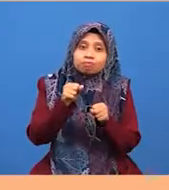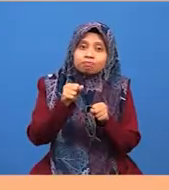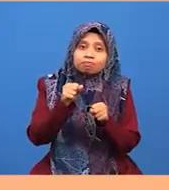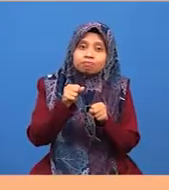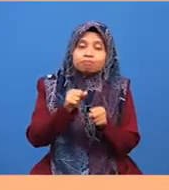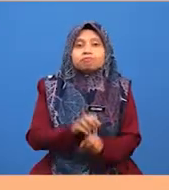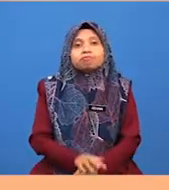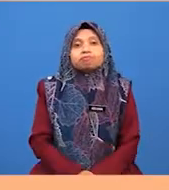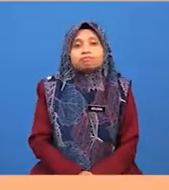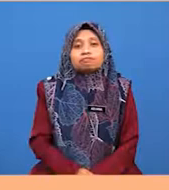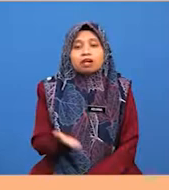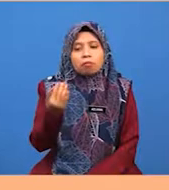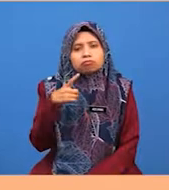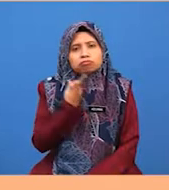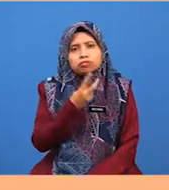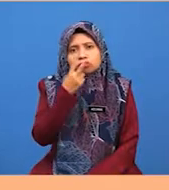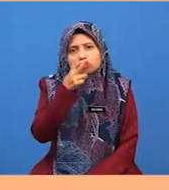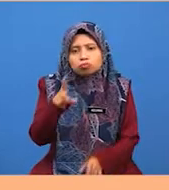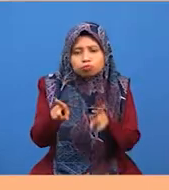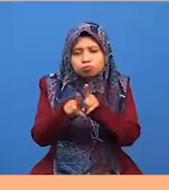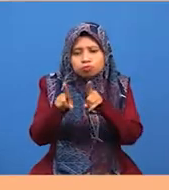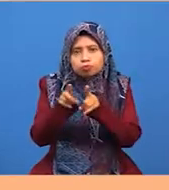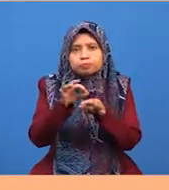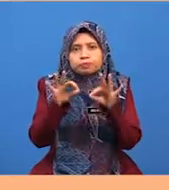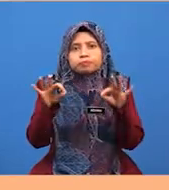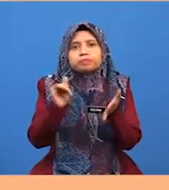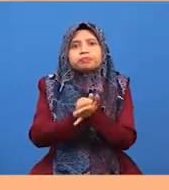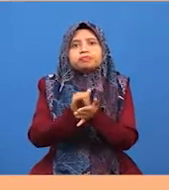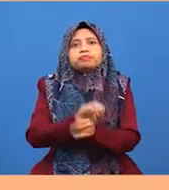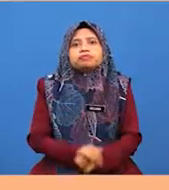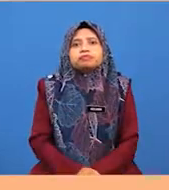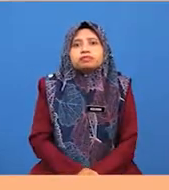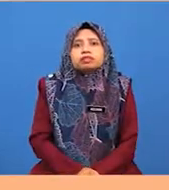bersedia? Mari kita tengok ayat yang pertama.